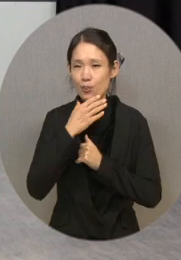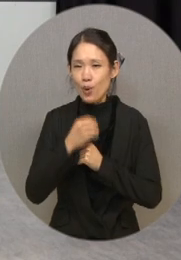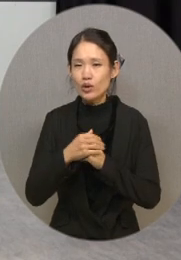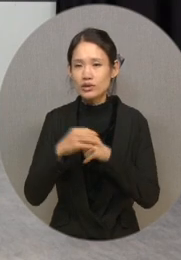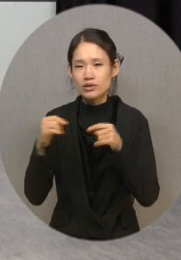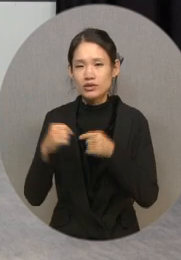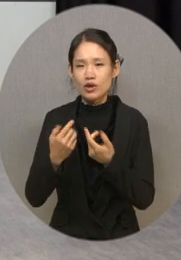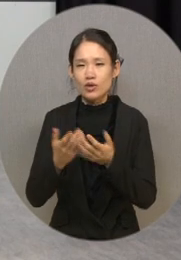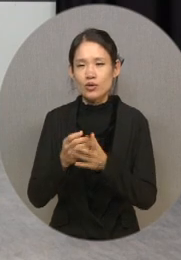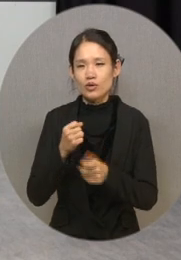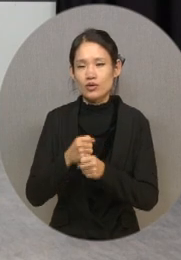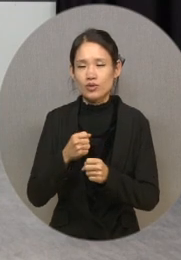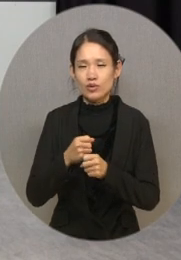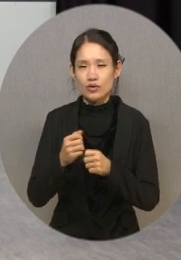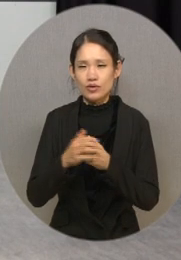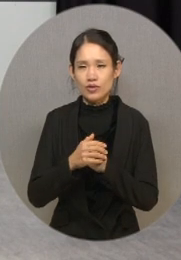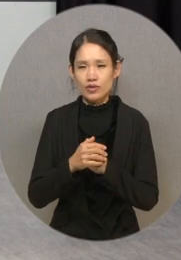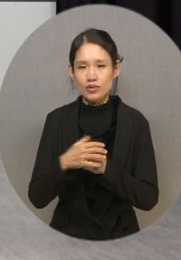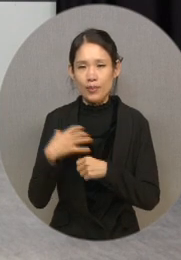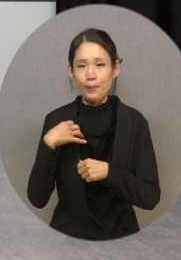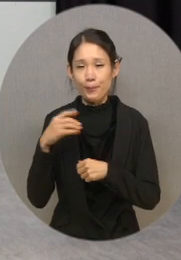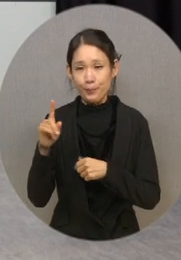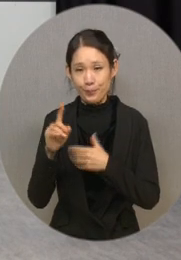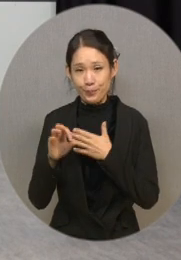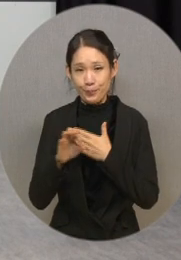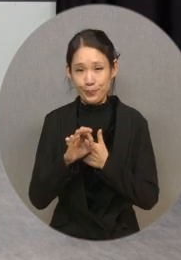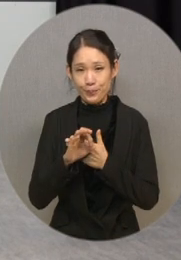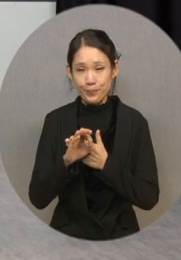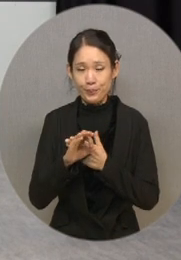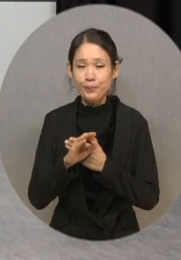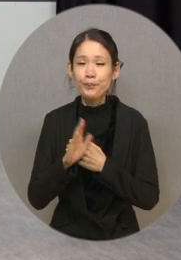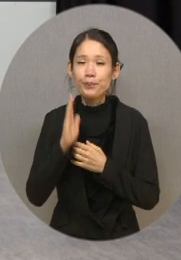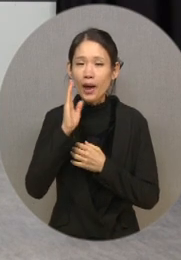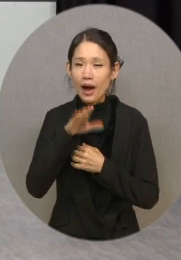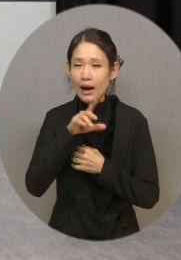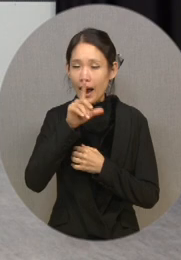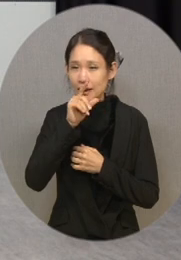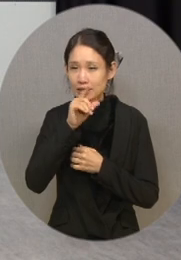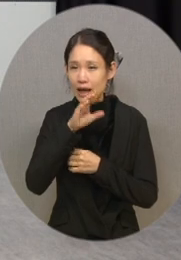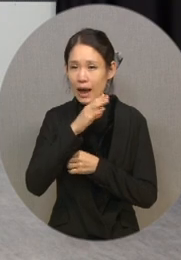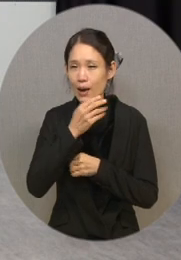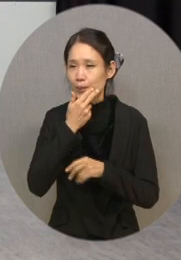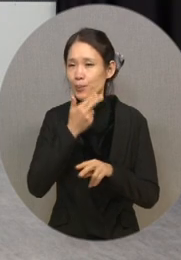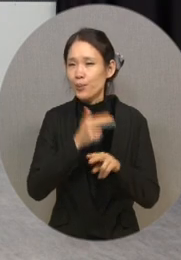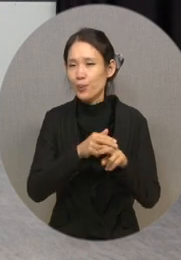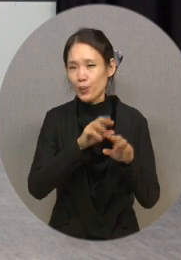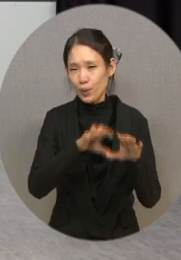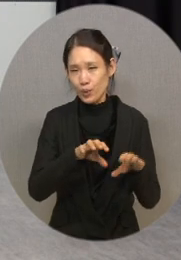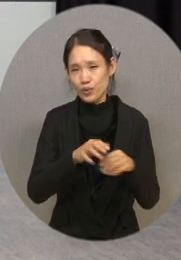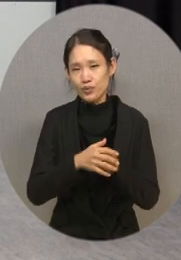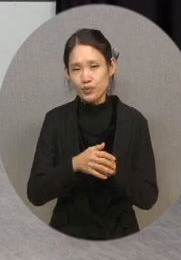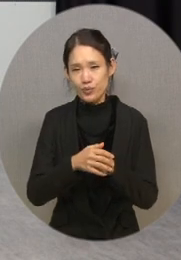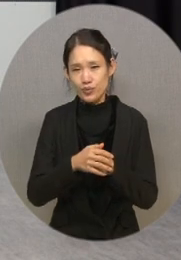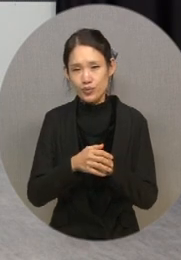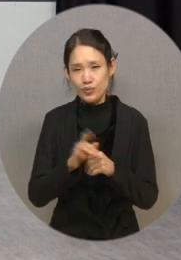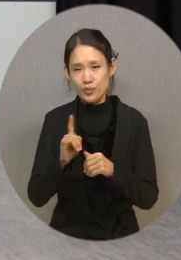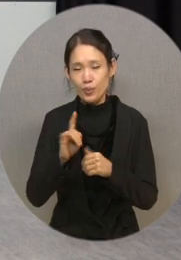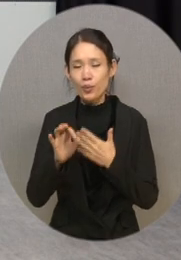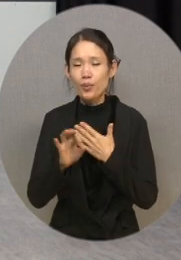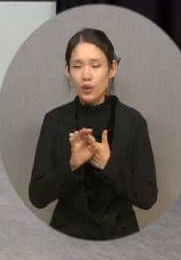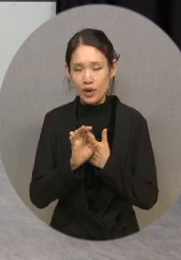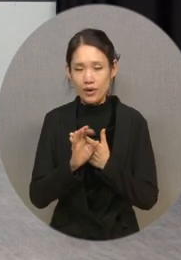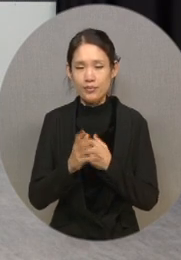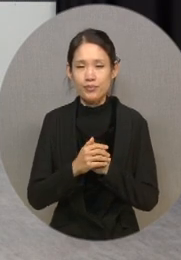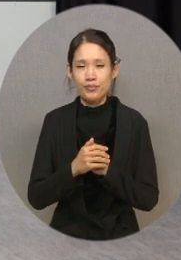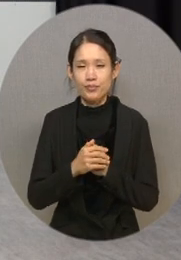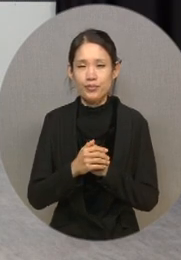아. 예, 그래가지고 뭐를 했냐면 우리가 파랑새 보금자리 운동을 했어요. 예. 파랑새 보금자리 운동이라는 게